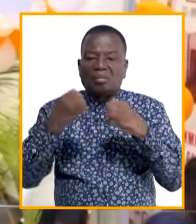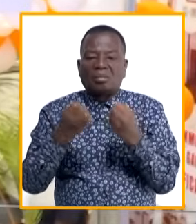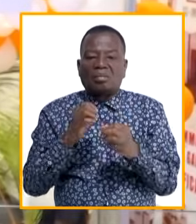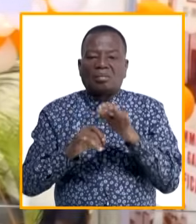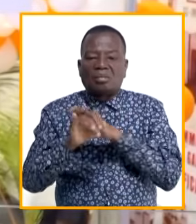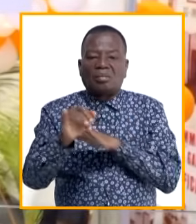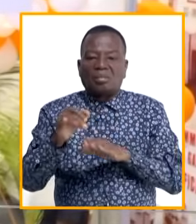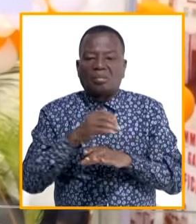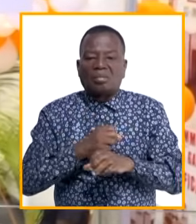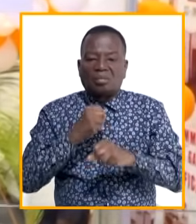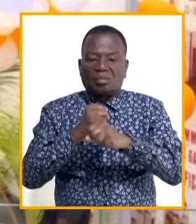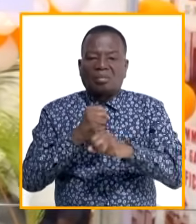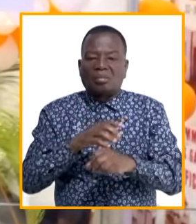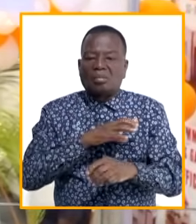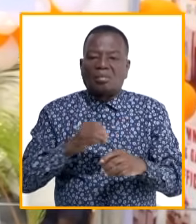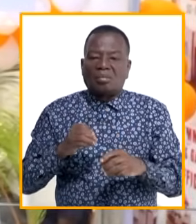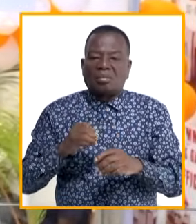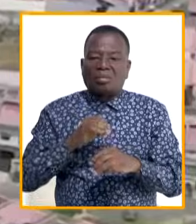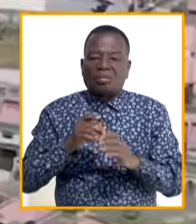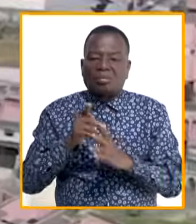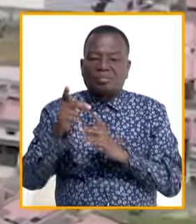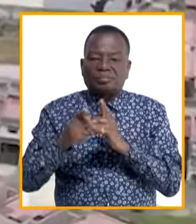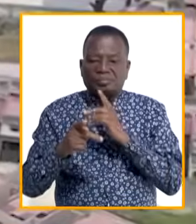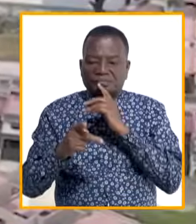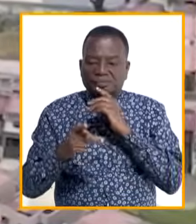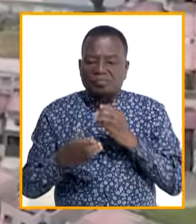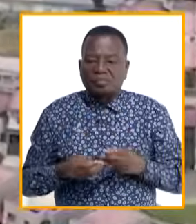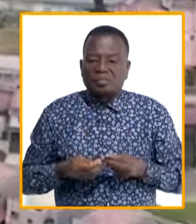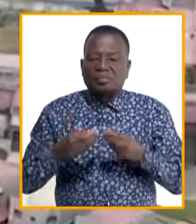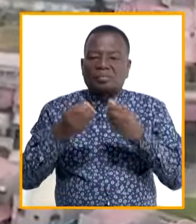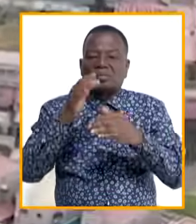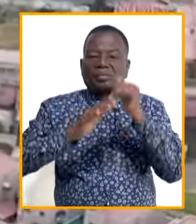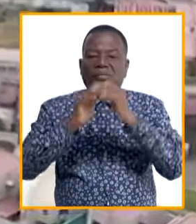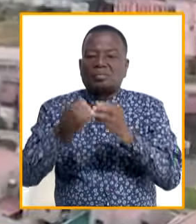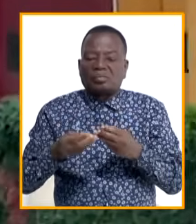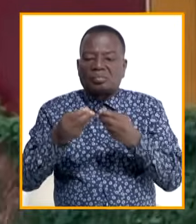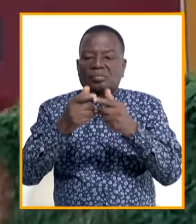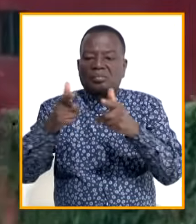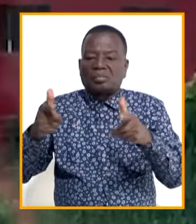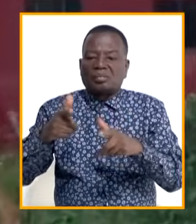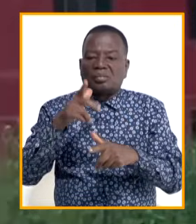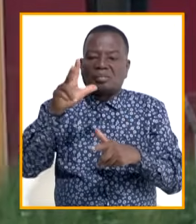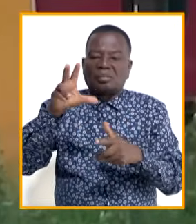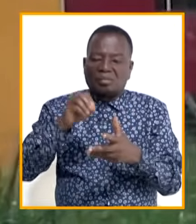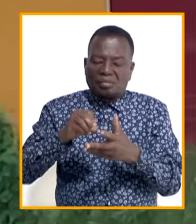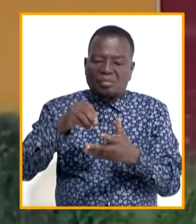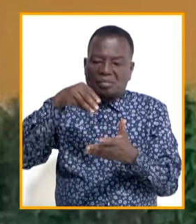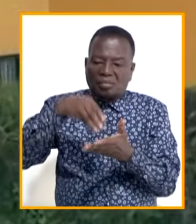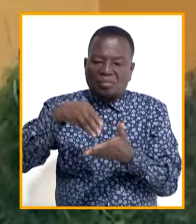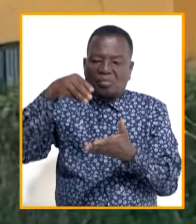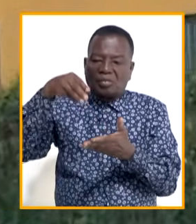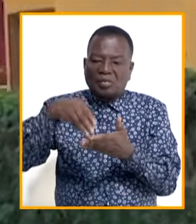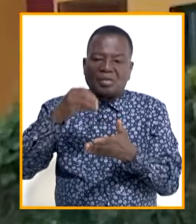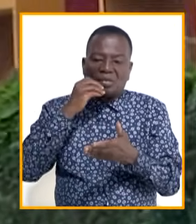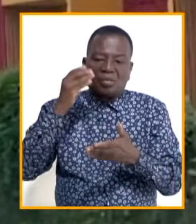internes suffisamment solides pour la conduite de ce type de programme. Produire en masse et faire mieux que les 30 000 logements sortis de terre à la faveur